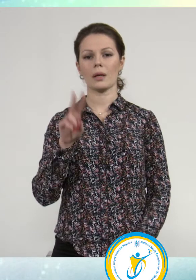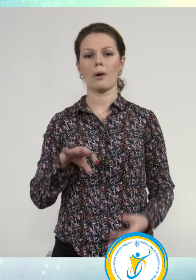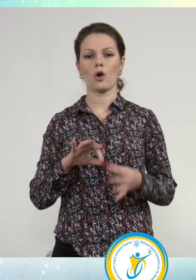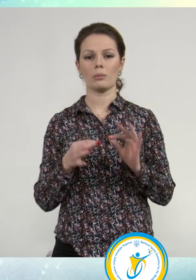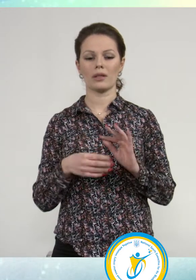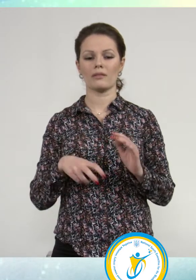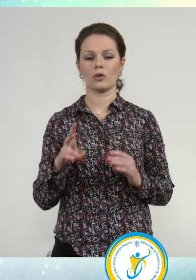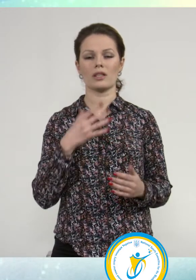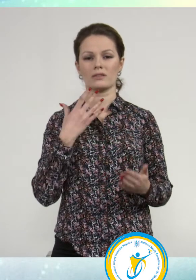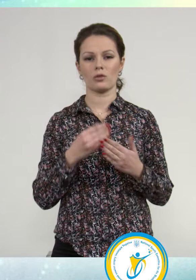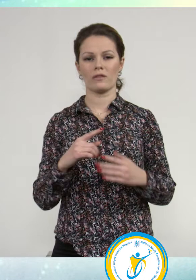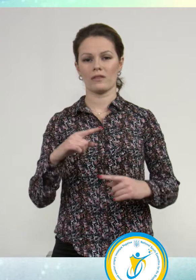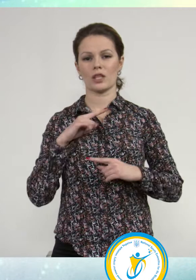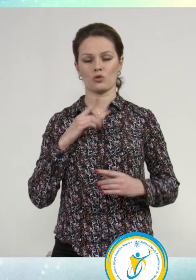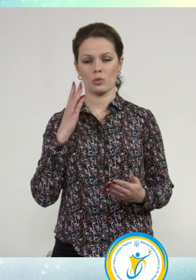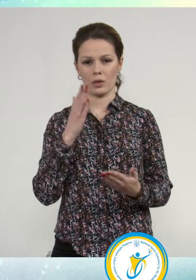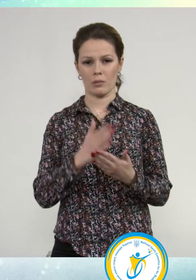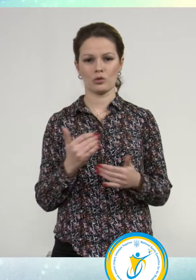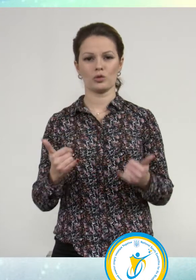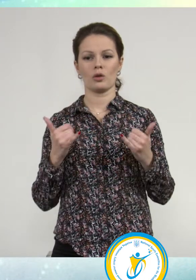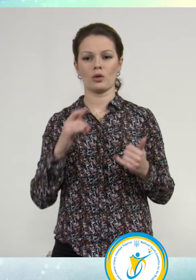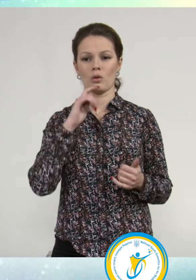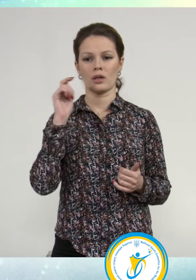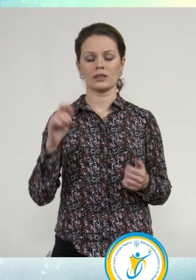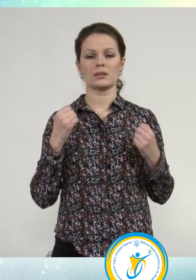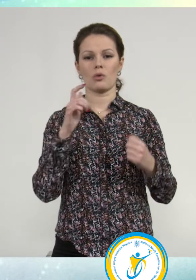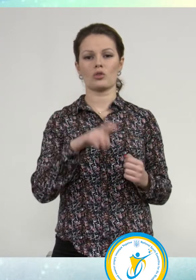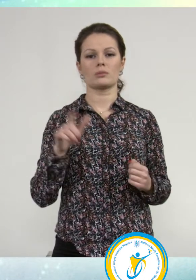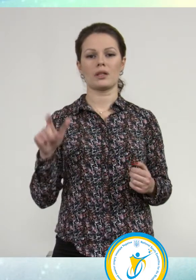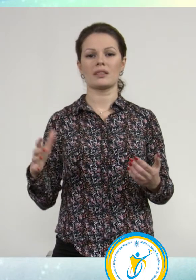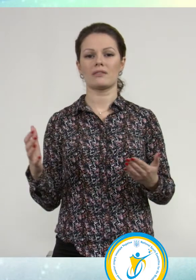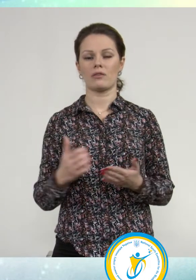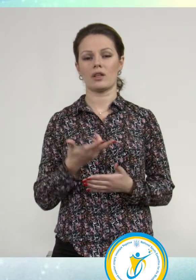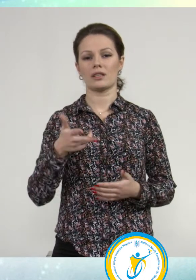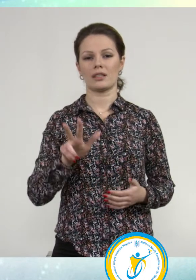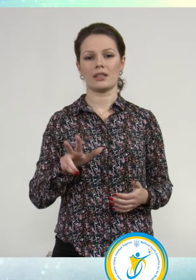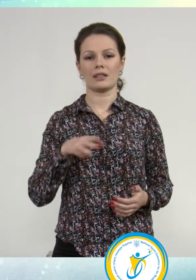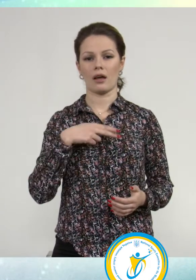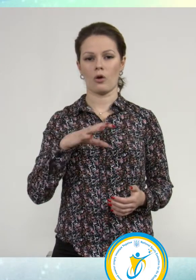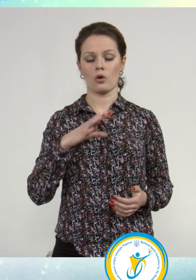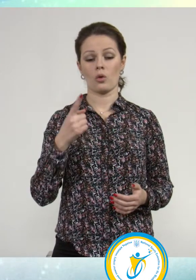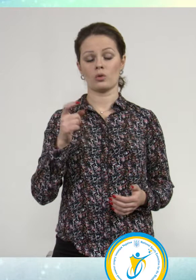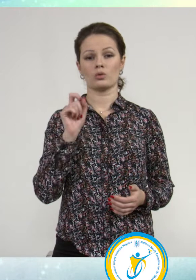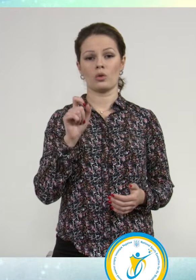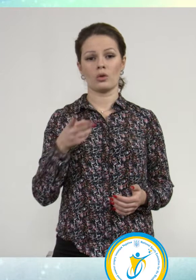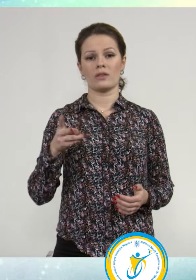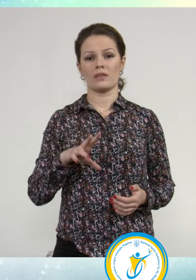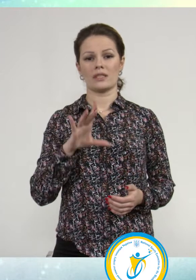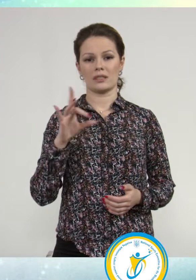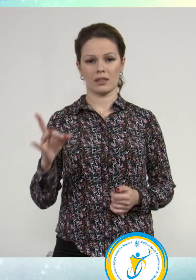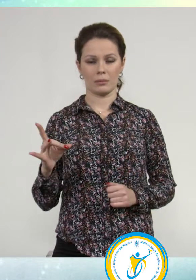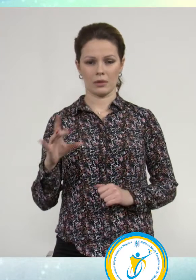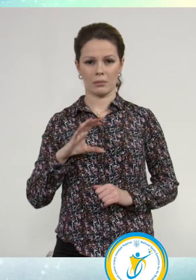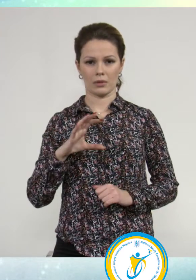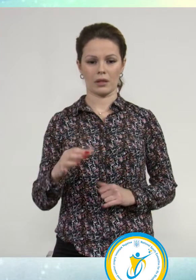Паралімпіада виходить на свою фінішну пряму. Сьогодні українські спортсмени завоювали 3 нагороди – 1 золоту та 2 срібні.